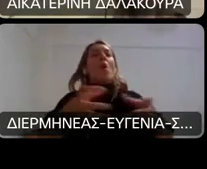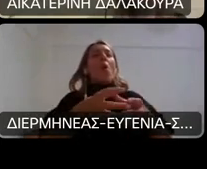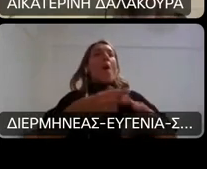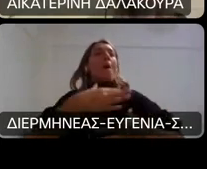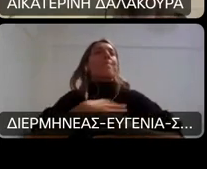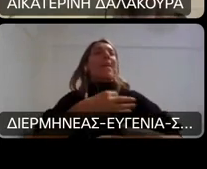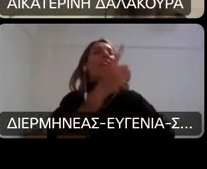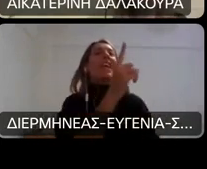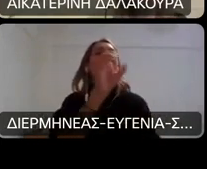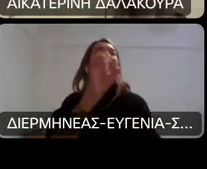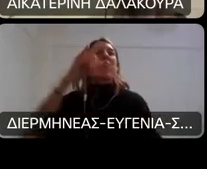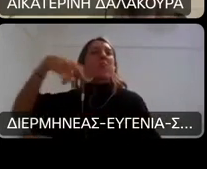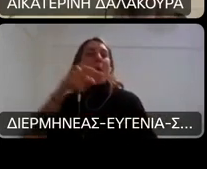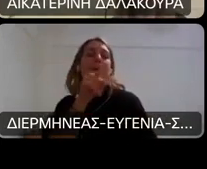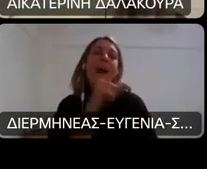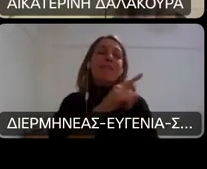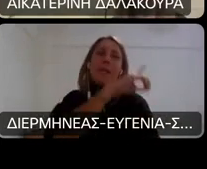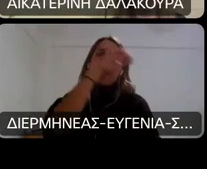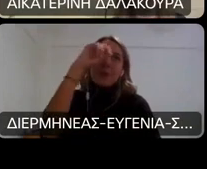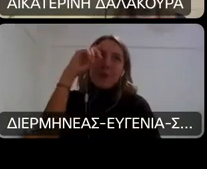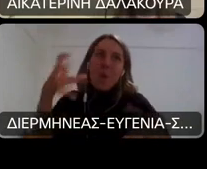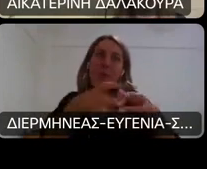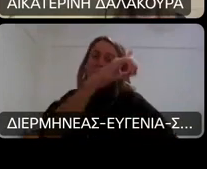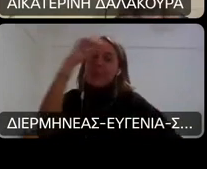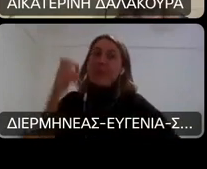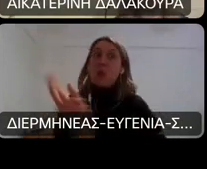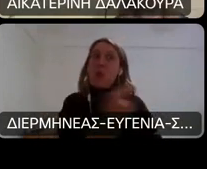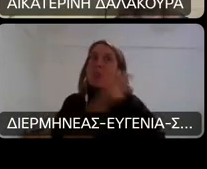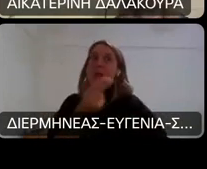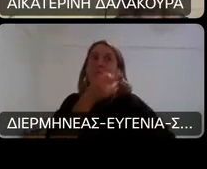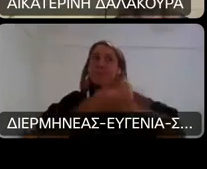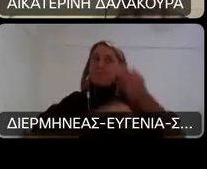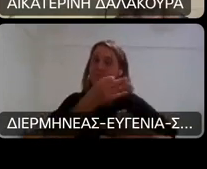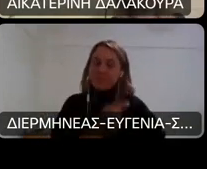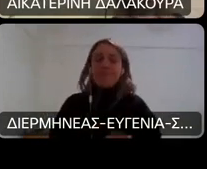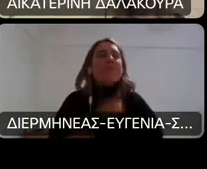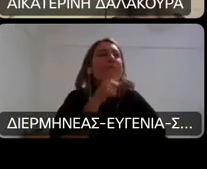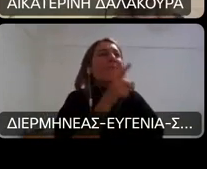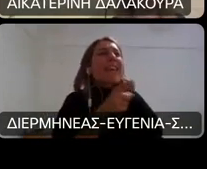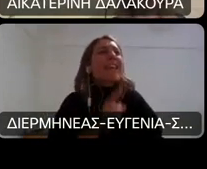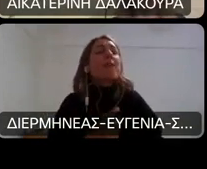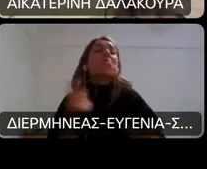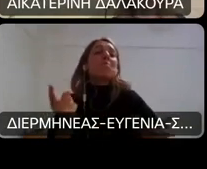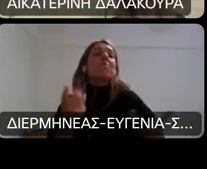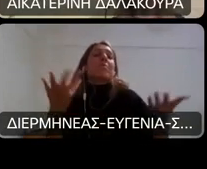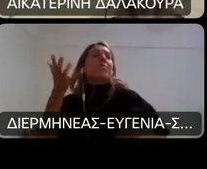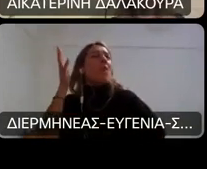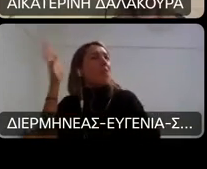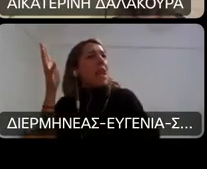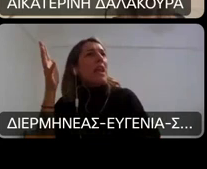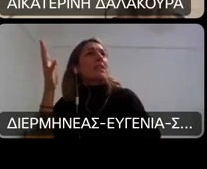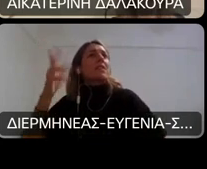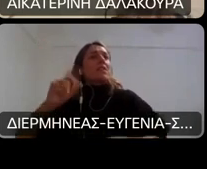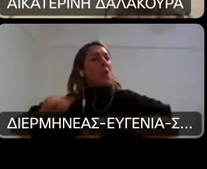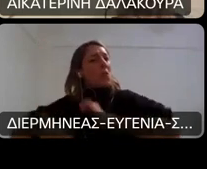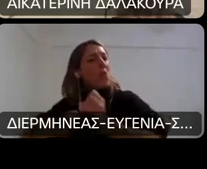με για να απευθυνθείς για αυτού του είδους τα θέματα, εκεί θεωρήθηκε ότι οι γενικότερες άλλες δράσεις που είναι διαλέξεις κλπ.